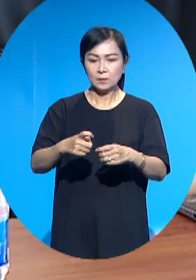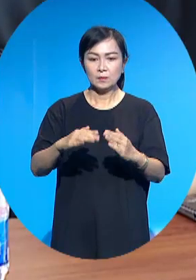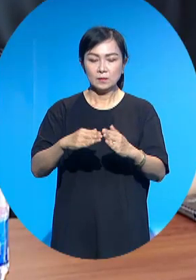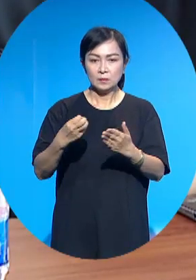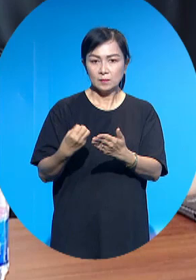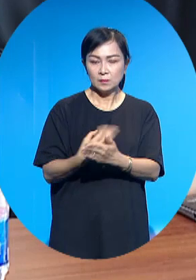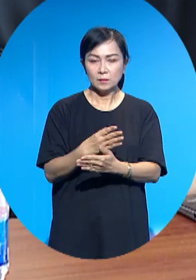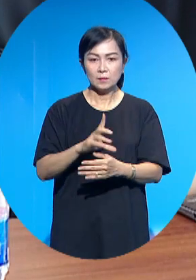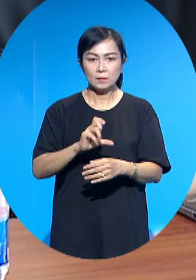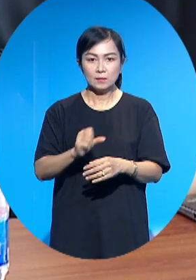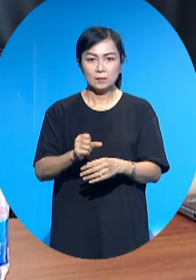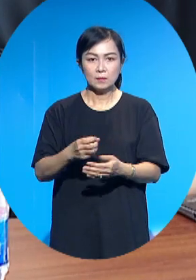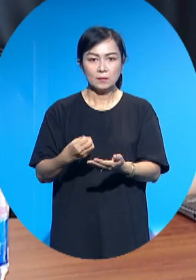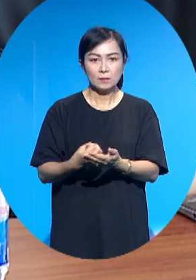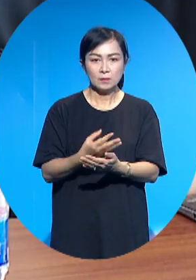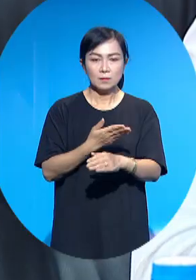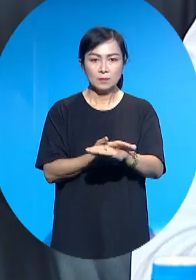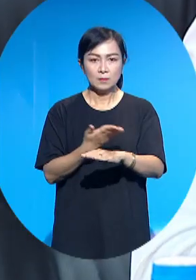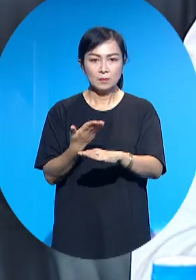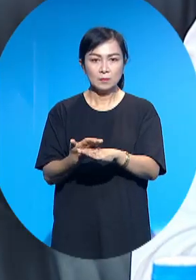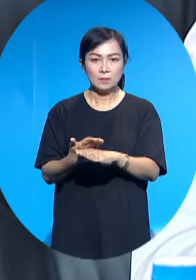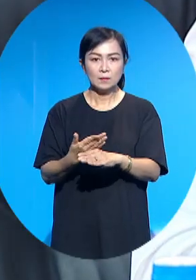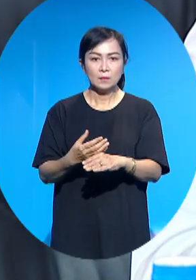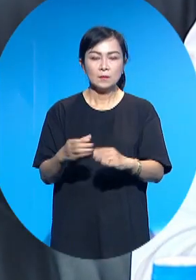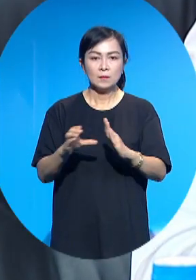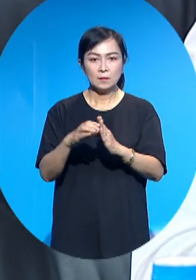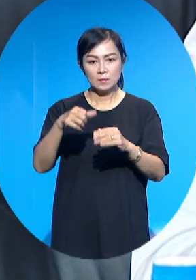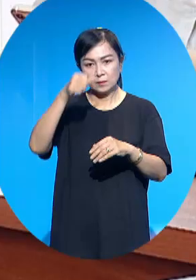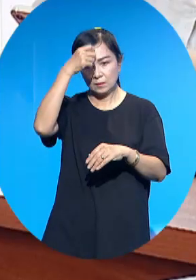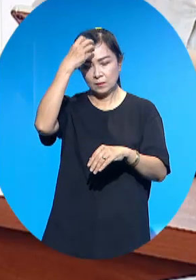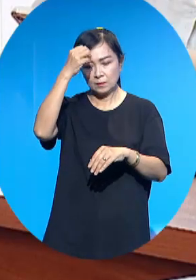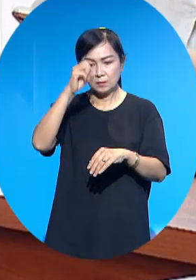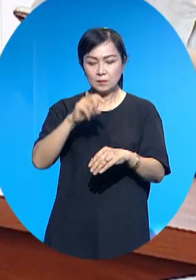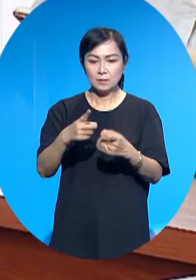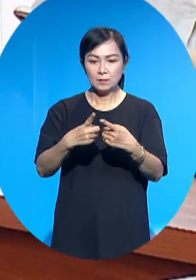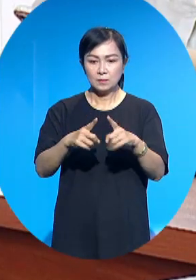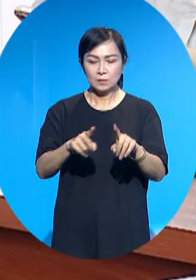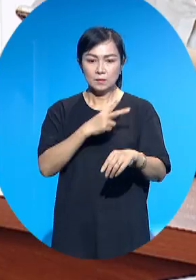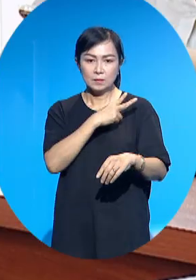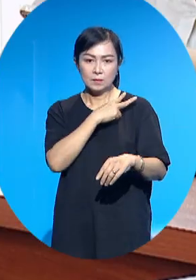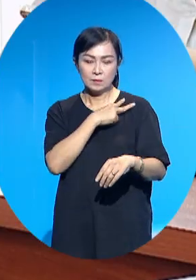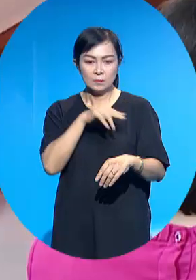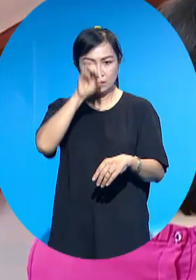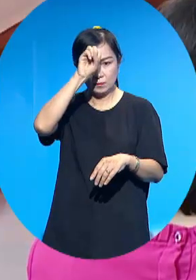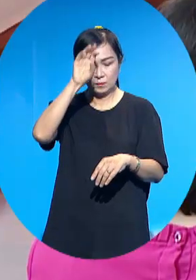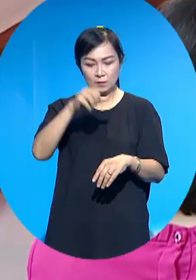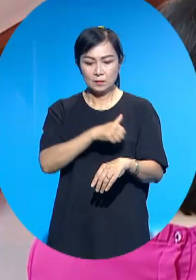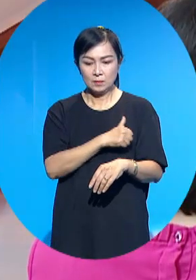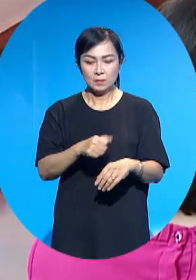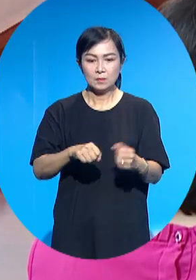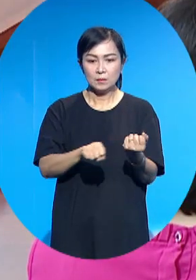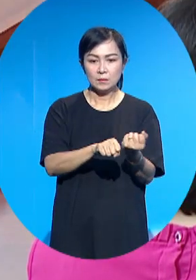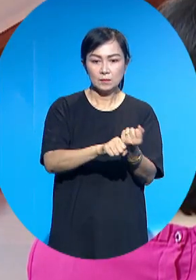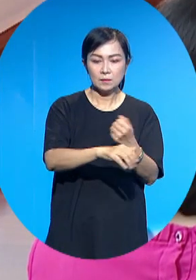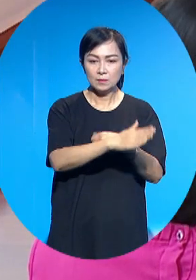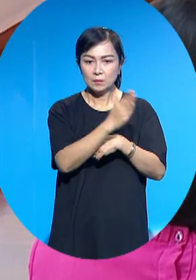bản, khối cơ sở phát hành xuất bản phẩm và khối các cơ quan, trường đại học, đơn vị, doanh nghiệp có vai trò đào tạo nhân lực và hỗ trợ thúc đẩy phát